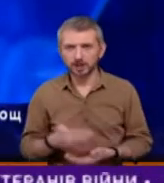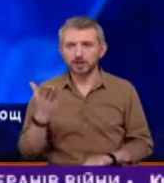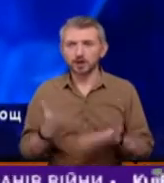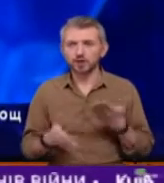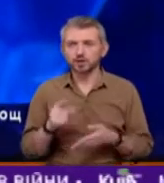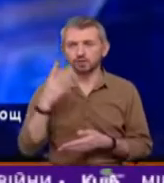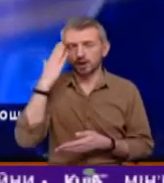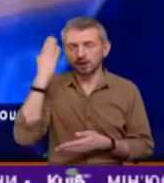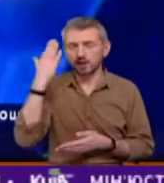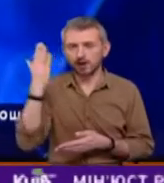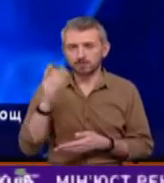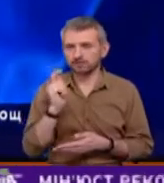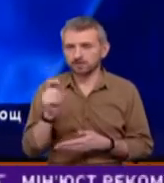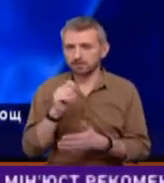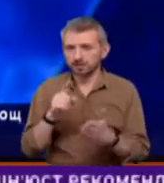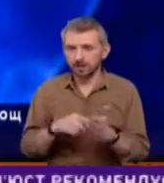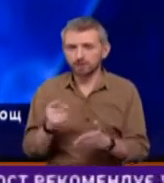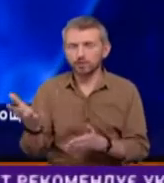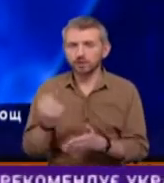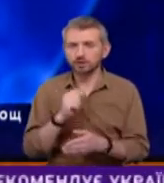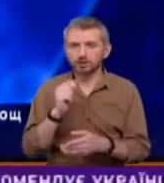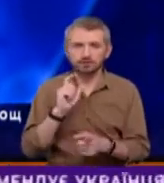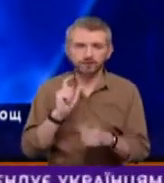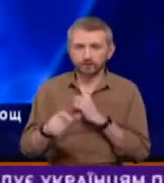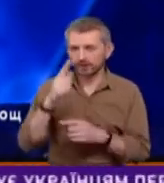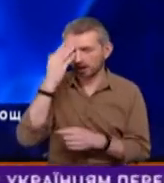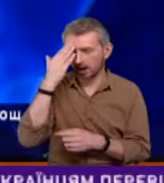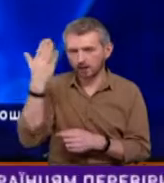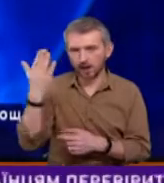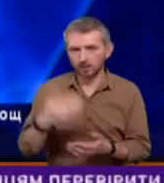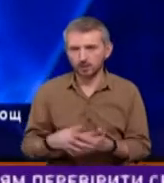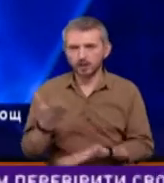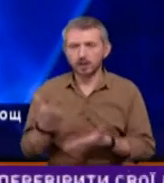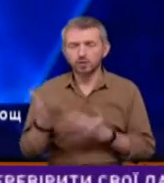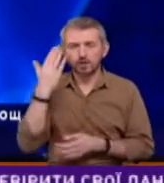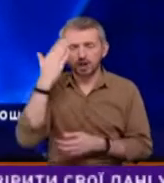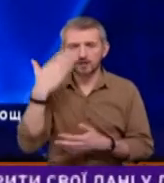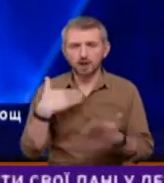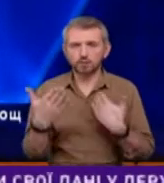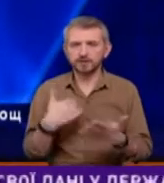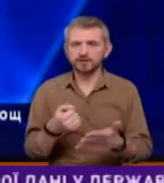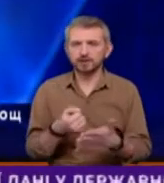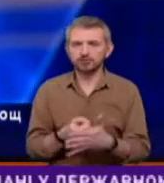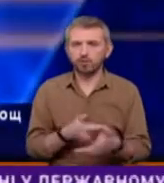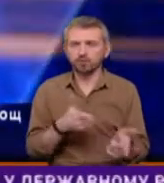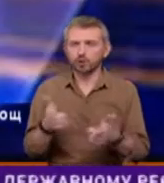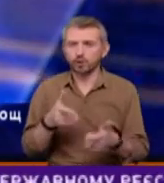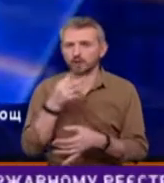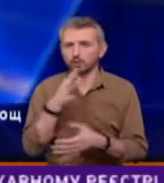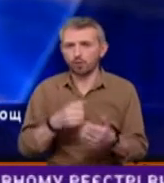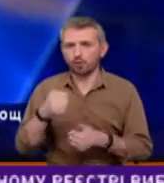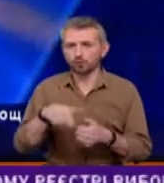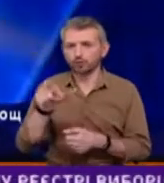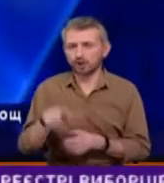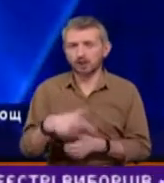ви геніально задасте запитання, то ви отримаєте геніальну на нього відповідь. Якщо геніально підійти до підготовки любого